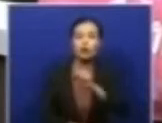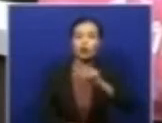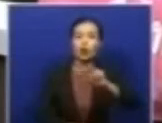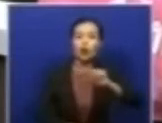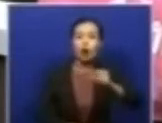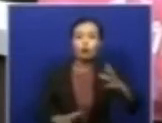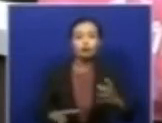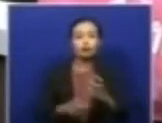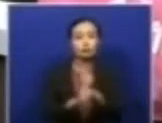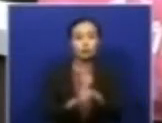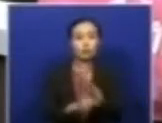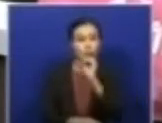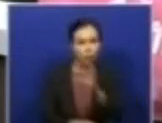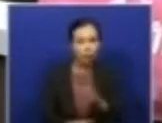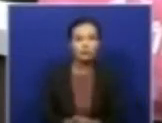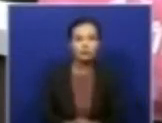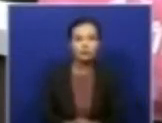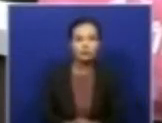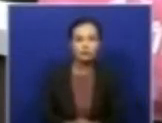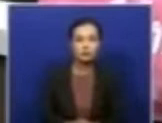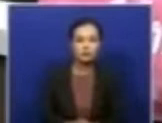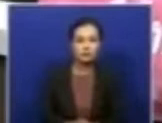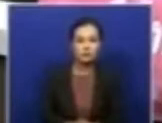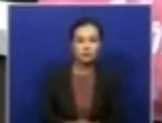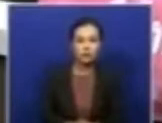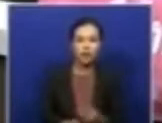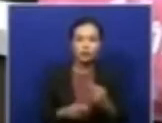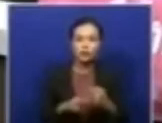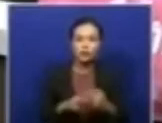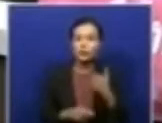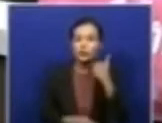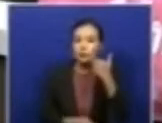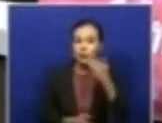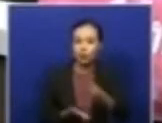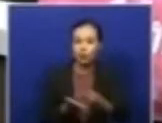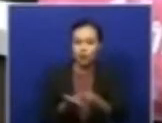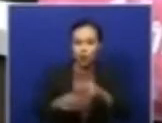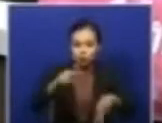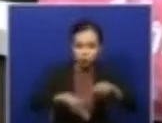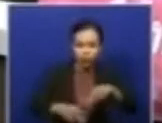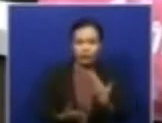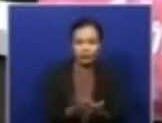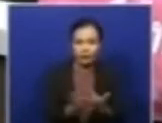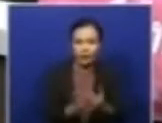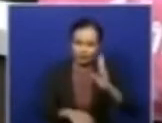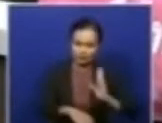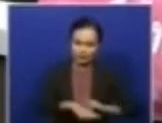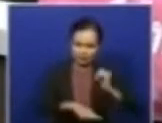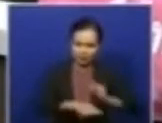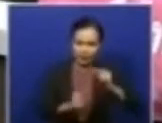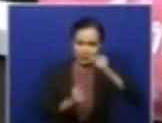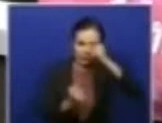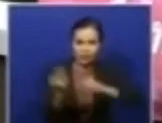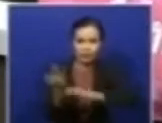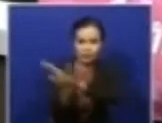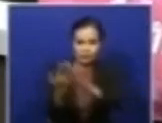ยนี่นายสัตวัตรบุญโกยขออนุญาตเอ่ยนามนักวิชาการตรวจเงินแผ่นดินชำนาญการรักษารา